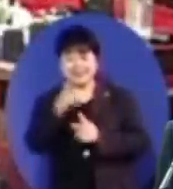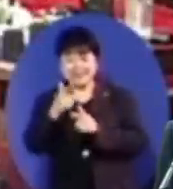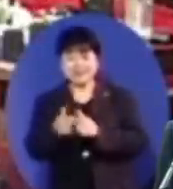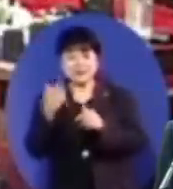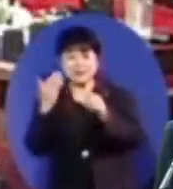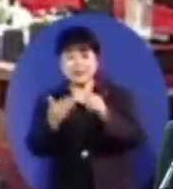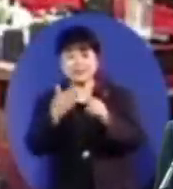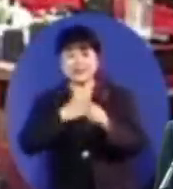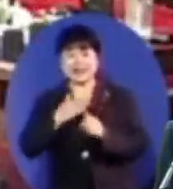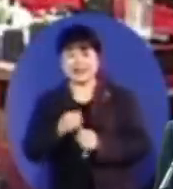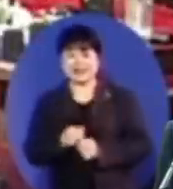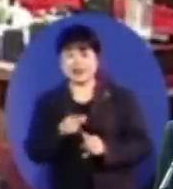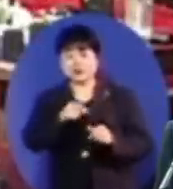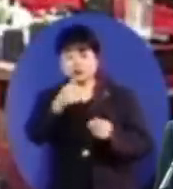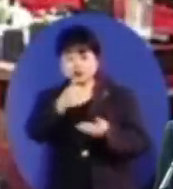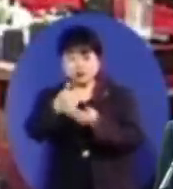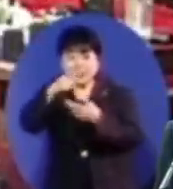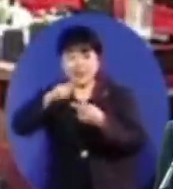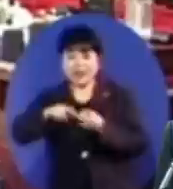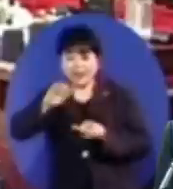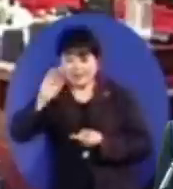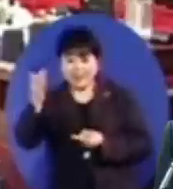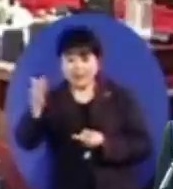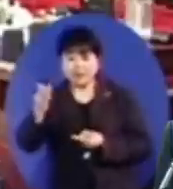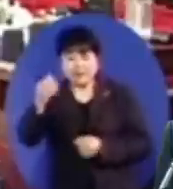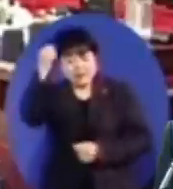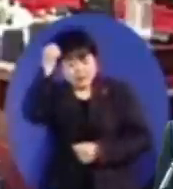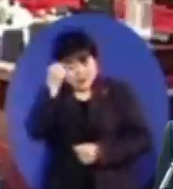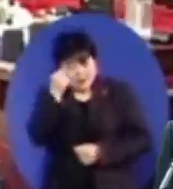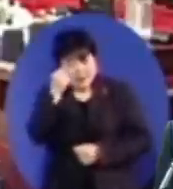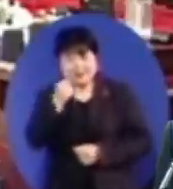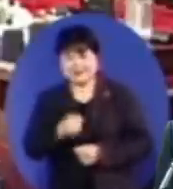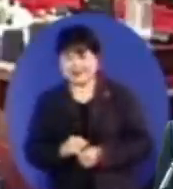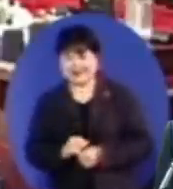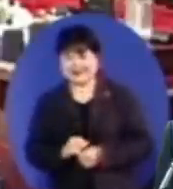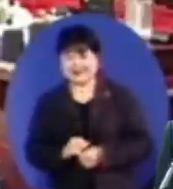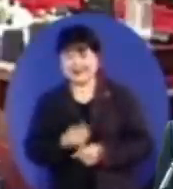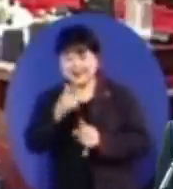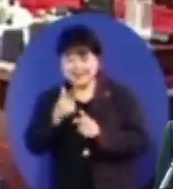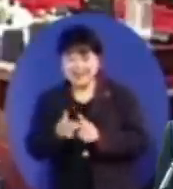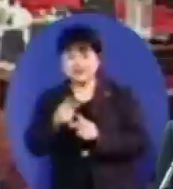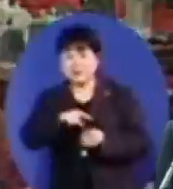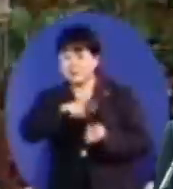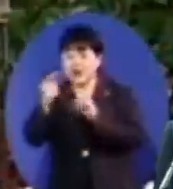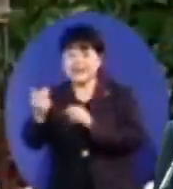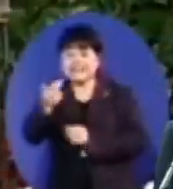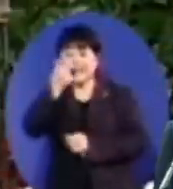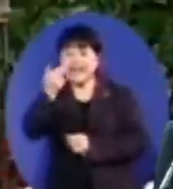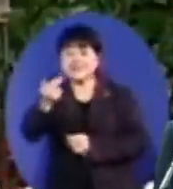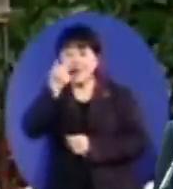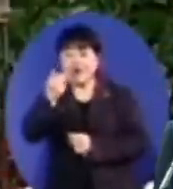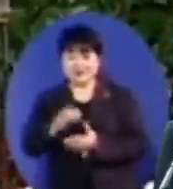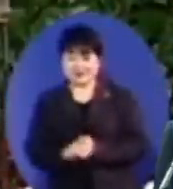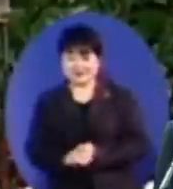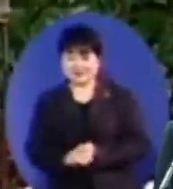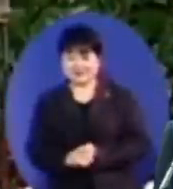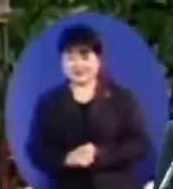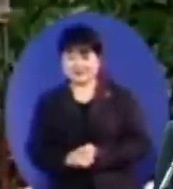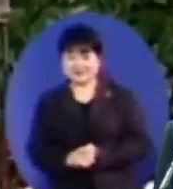예수님께서 나의 구주가 됐다는 사실을 우리는 마음에 잊어버리면 안 되는 것입니다. 예수님은 부활이요 생명이었어서